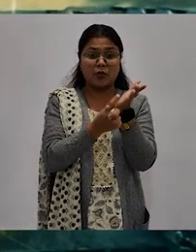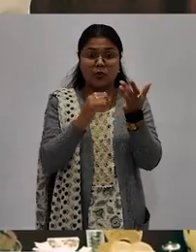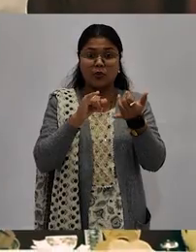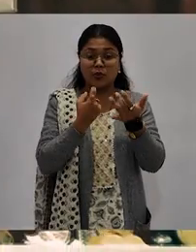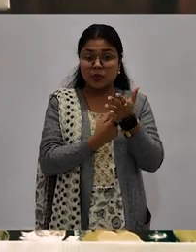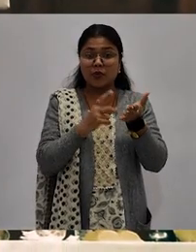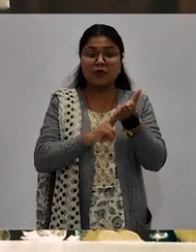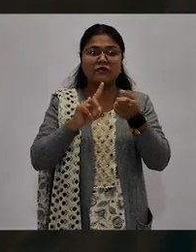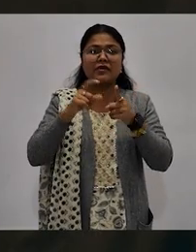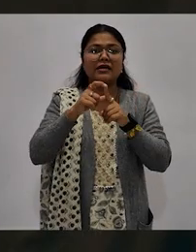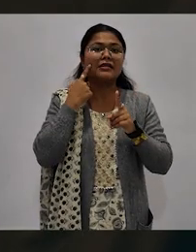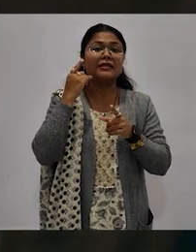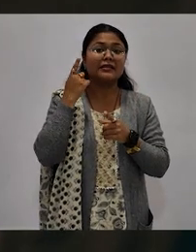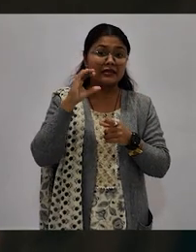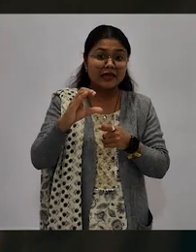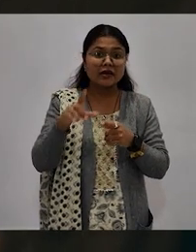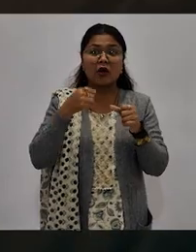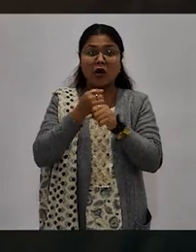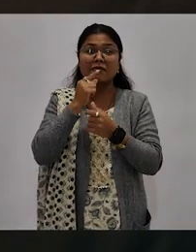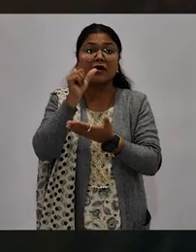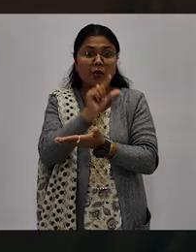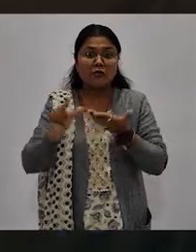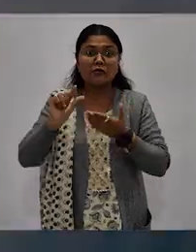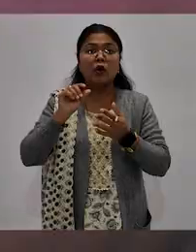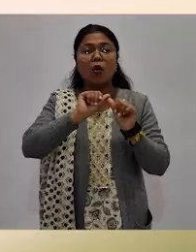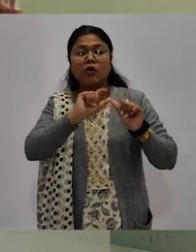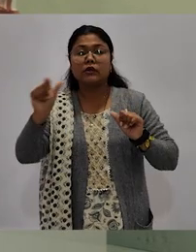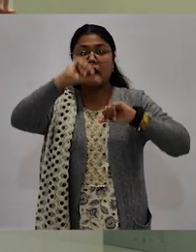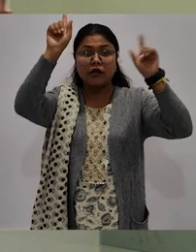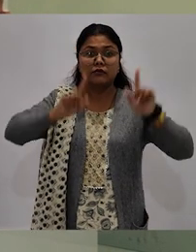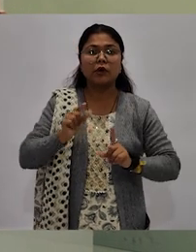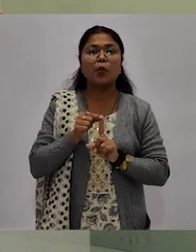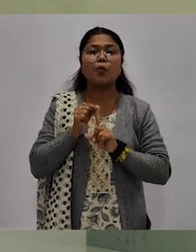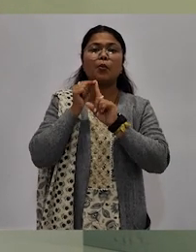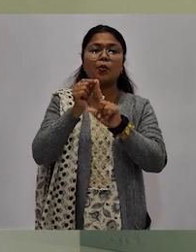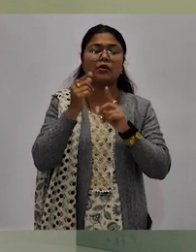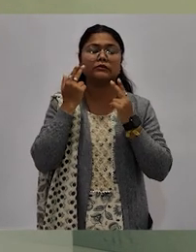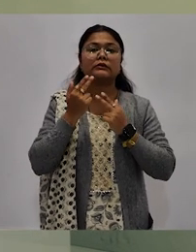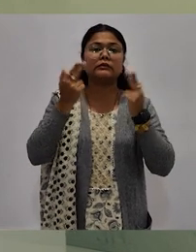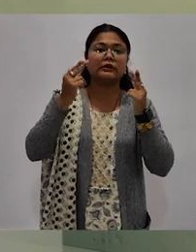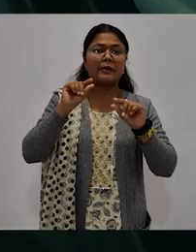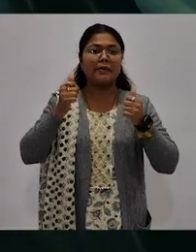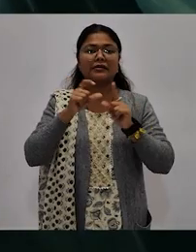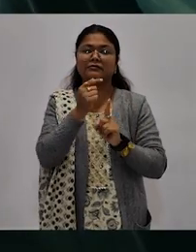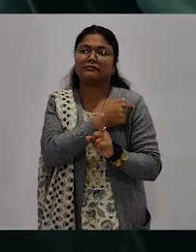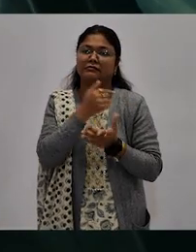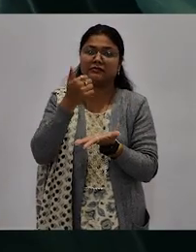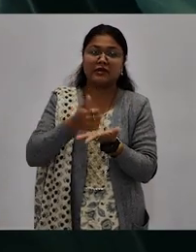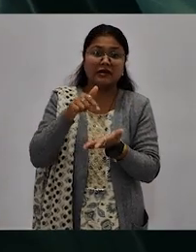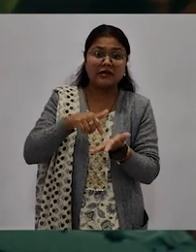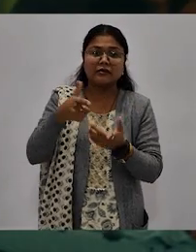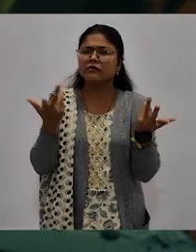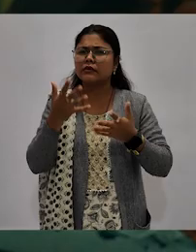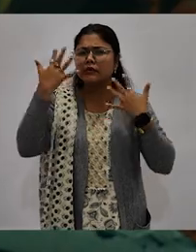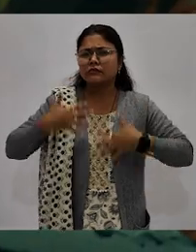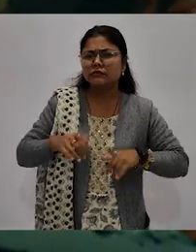প্ৰতিষ্ঠানযুক্ত চৰকাৰী আয়ুৰ্বেদিক মহাবিদ্যালয়খন সমগ্ৰ ভাৰতবৰ্ষৰ ভিতৰতে এক উল্লেখ্য চিকিৎসা কেন্দ্ৰ, যি